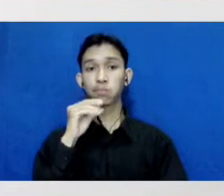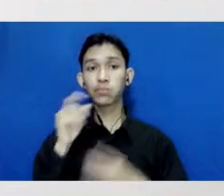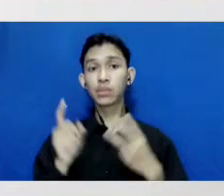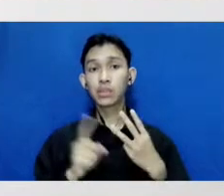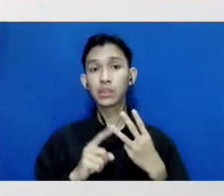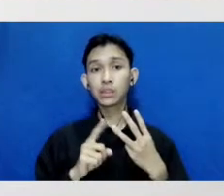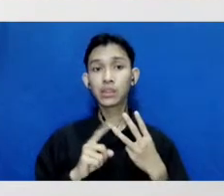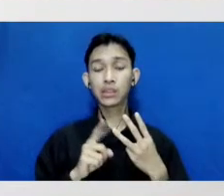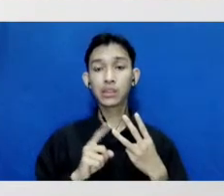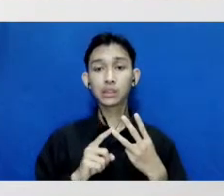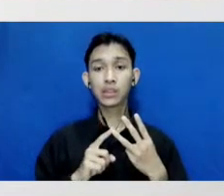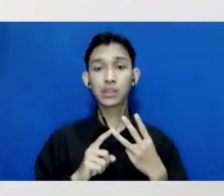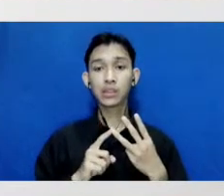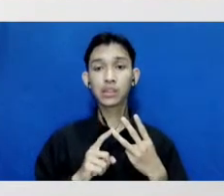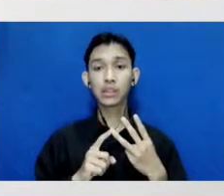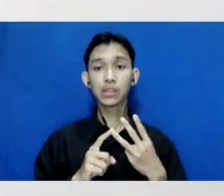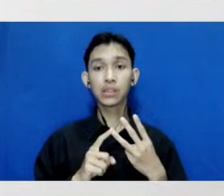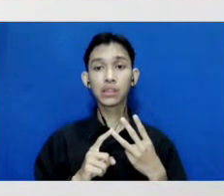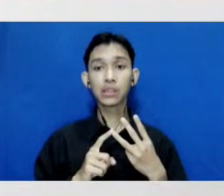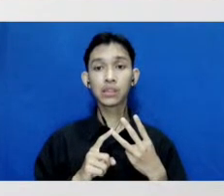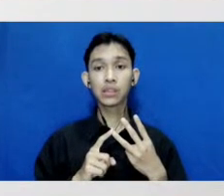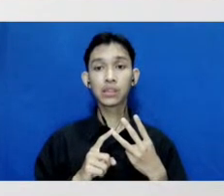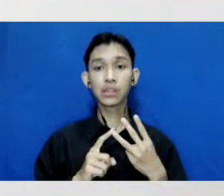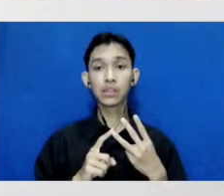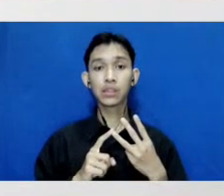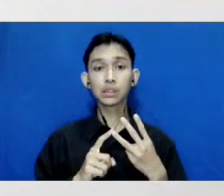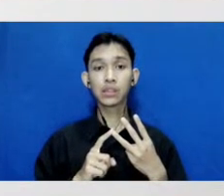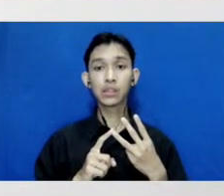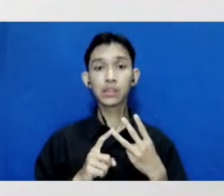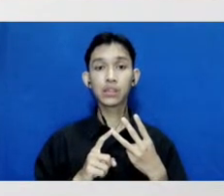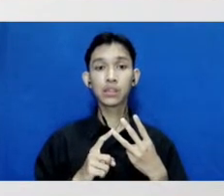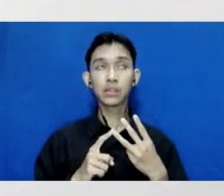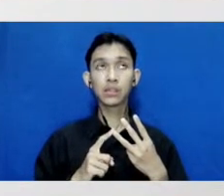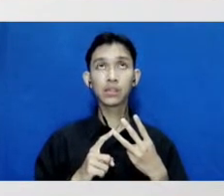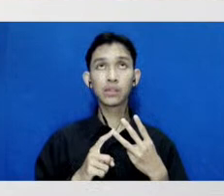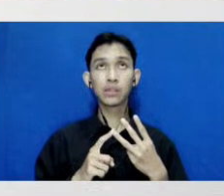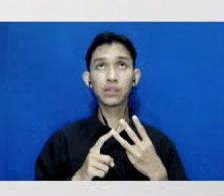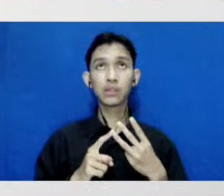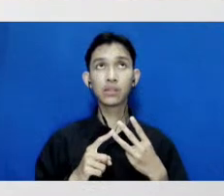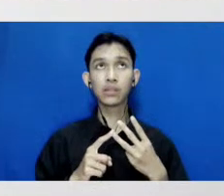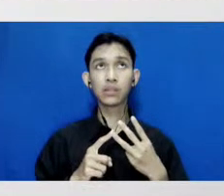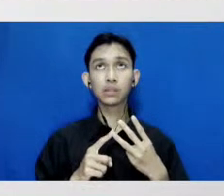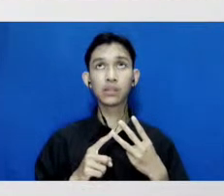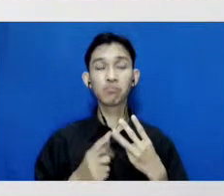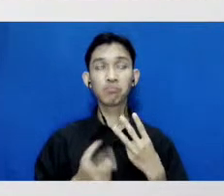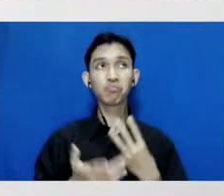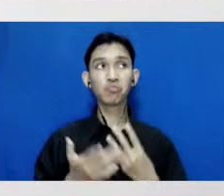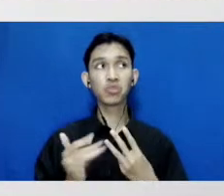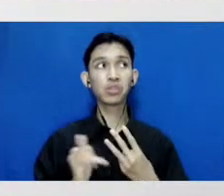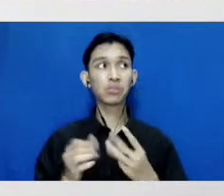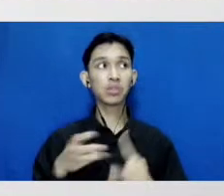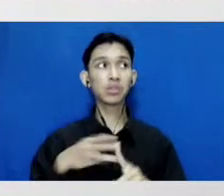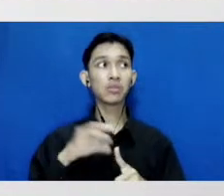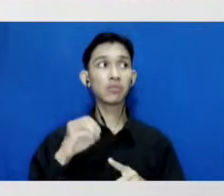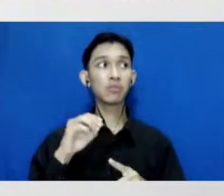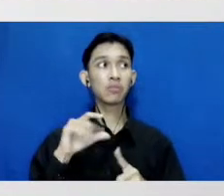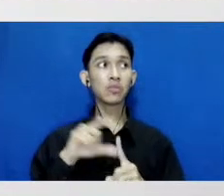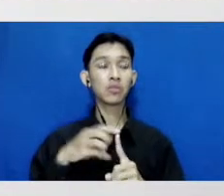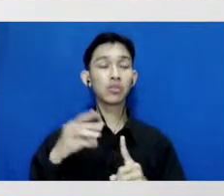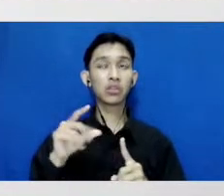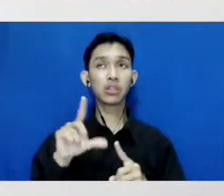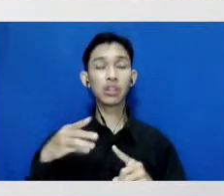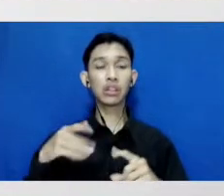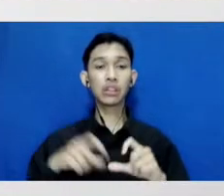ketiga, apakah ruang cyber itu borderless? Kalau borderless, borderless dalam arti apa? Maka kita